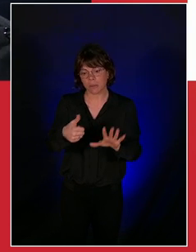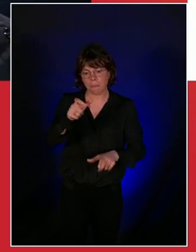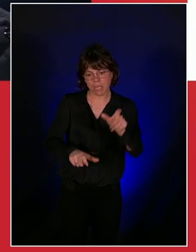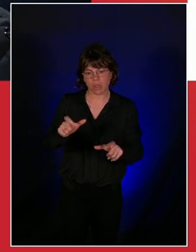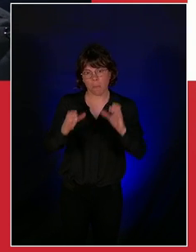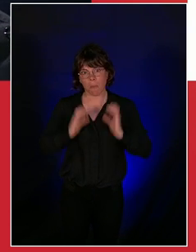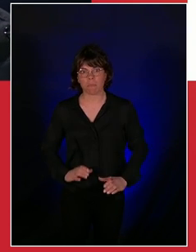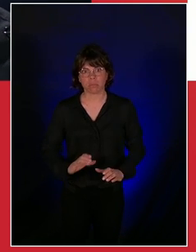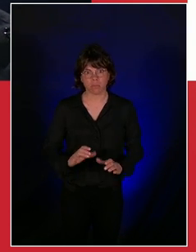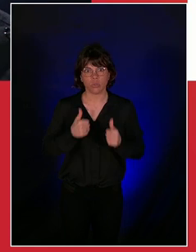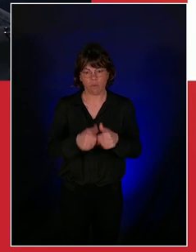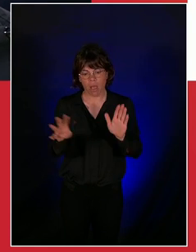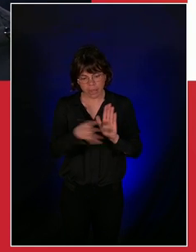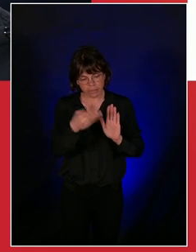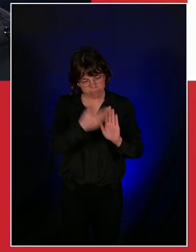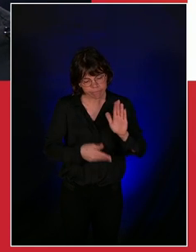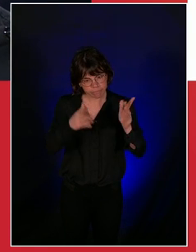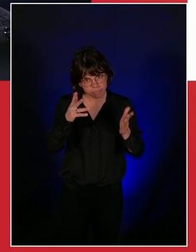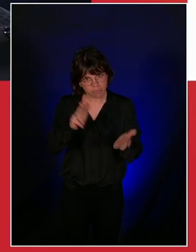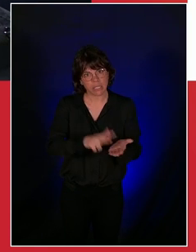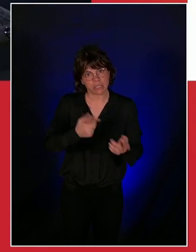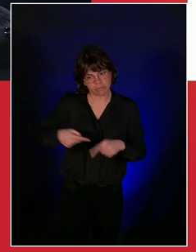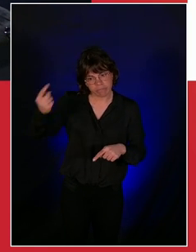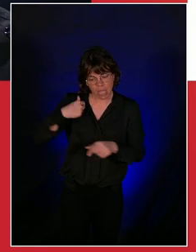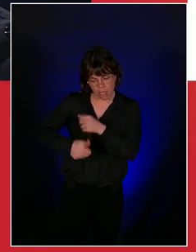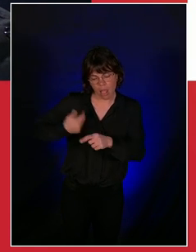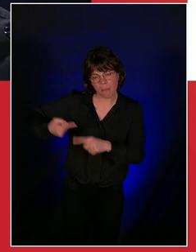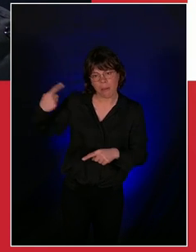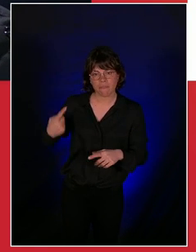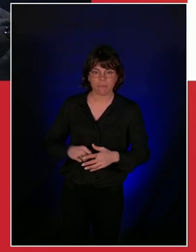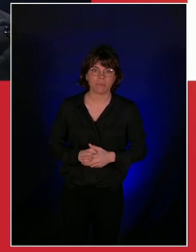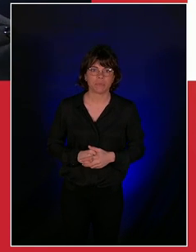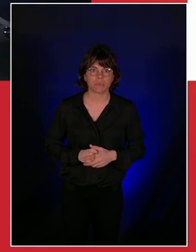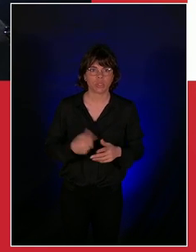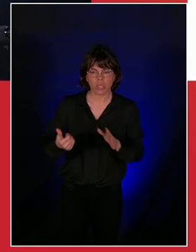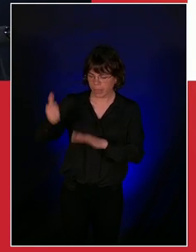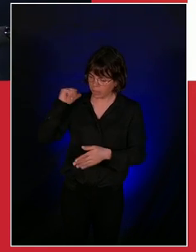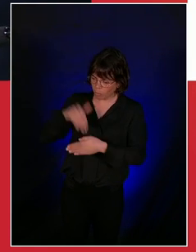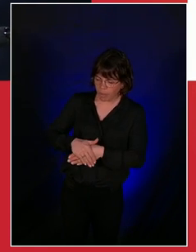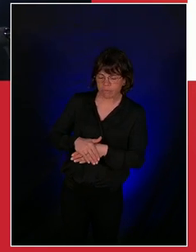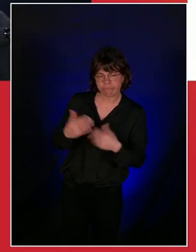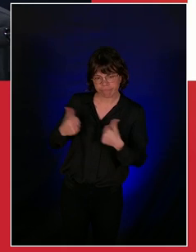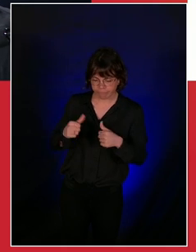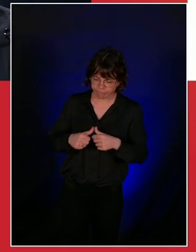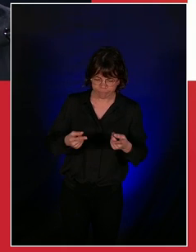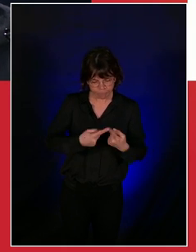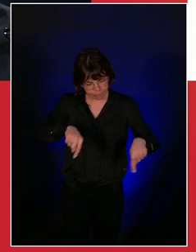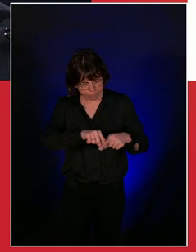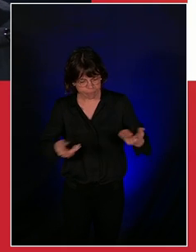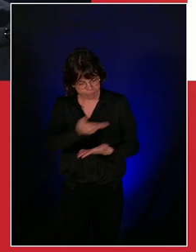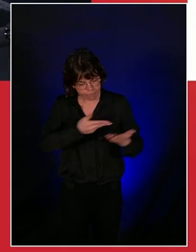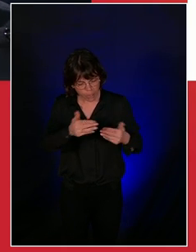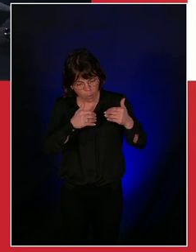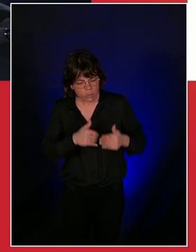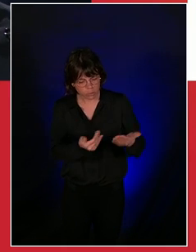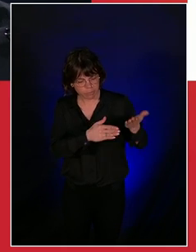respectant les critères actés près d'un an auparavant jusqu'à hier soir la Commission a donc continué son travail à